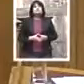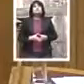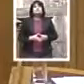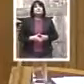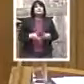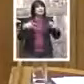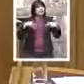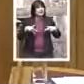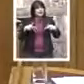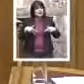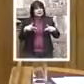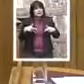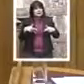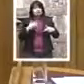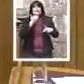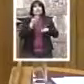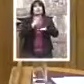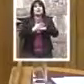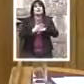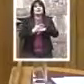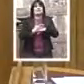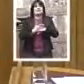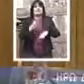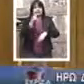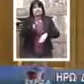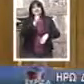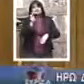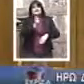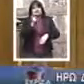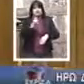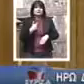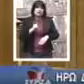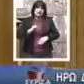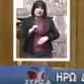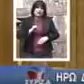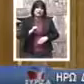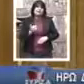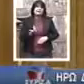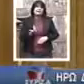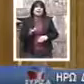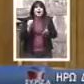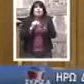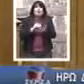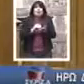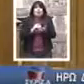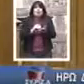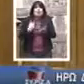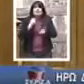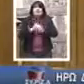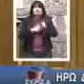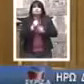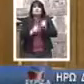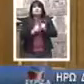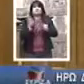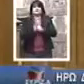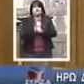αφού το κράτος δεν εγκυάται στο εξής τη χορήγησή τους. Αυτό που με φοβίζει είναι το τι ακόμη θα επιχειρήσετε να